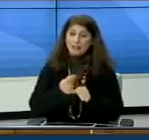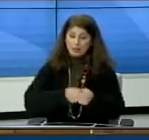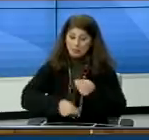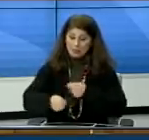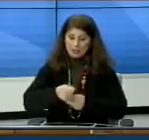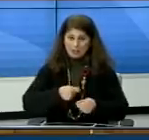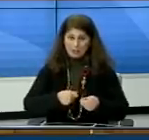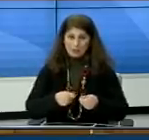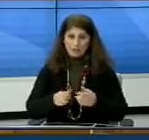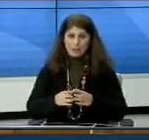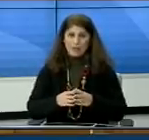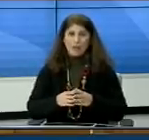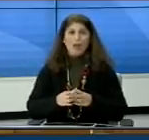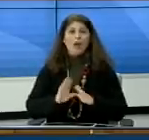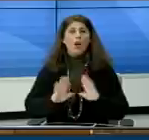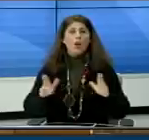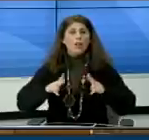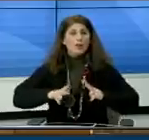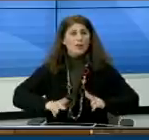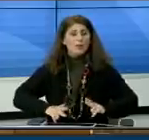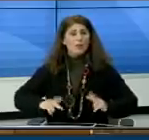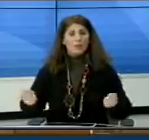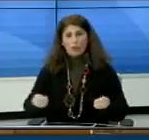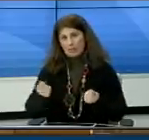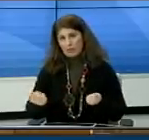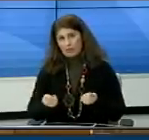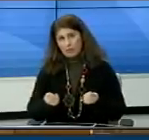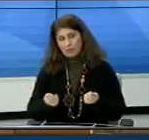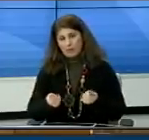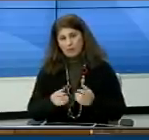επιχείρηση χωρίς ικανοποιημένους εργαζόμενους.